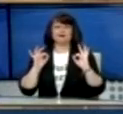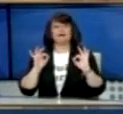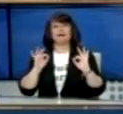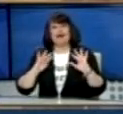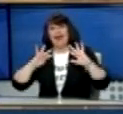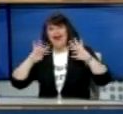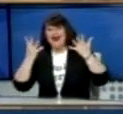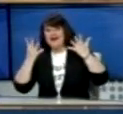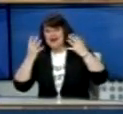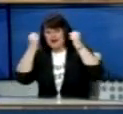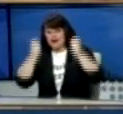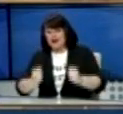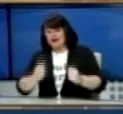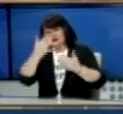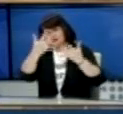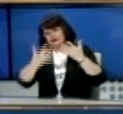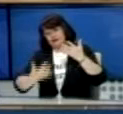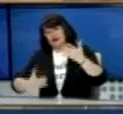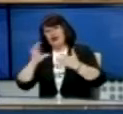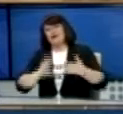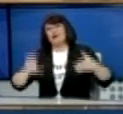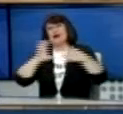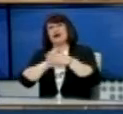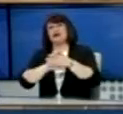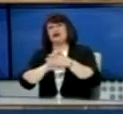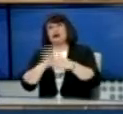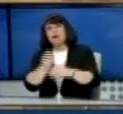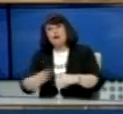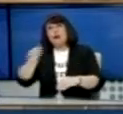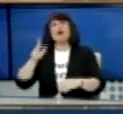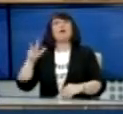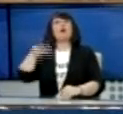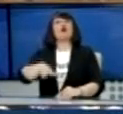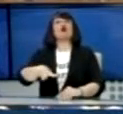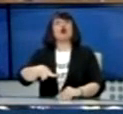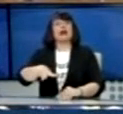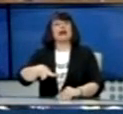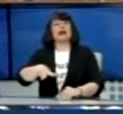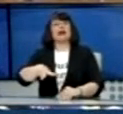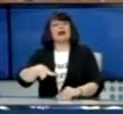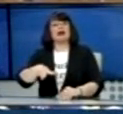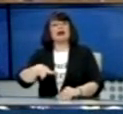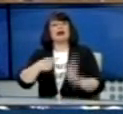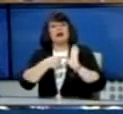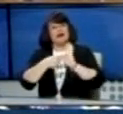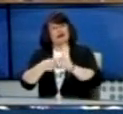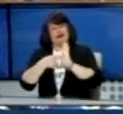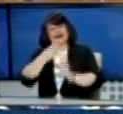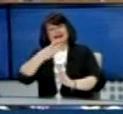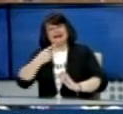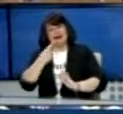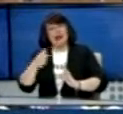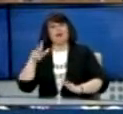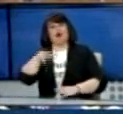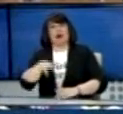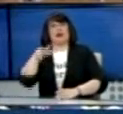Δημιουργήσαμε ένα φιλικό επενδυτικό περιβάλλον ώστε σήμερα η χώρα μας να προσελκύει επενδύσεις, να συμβάλλουν στην